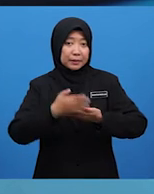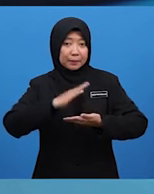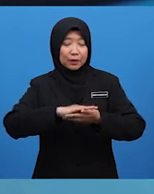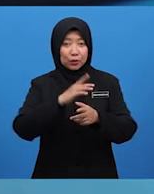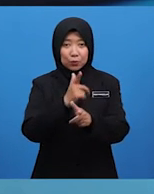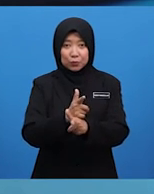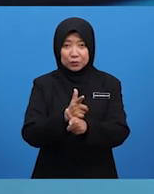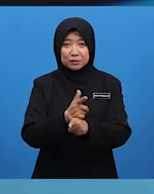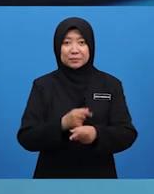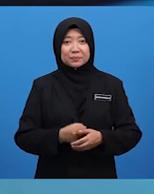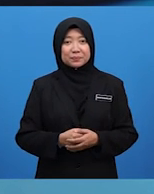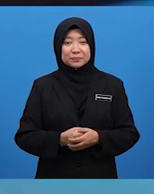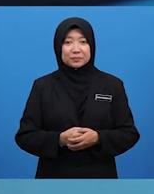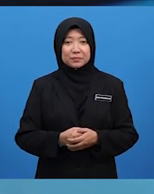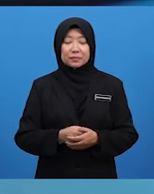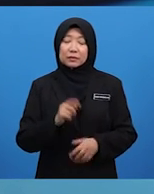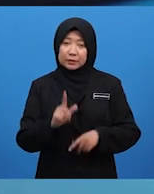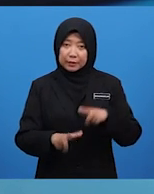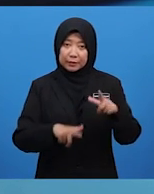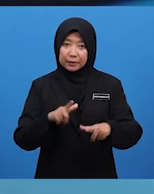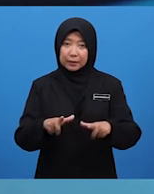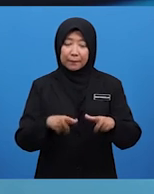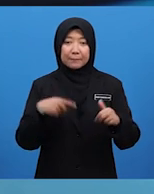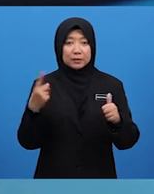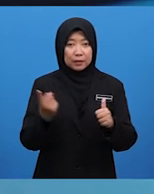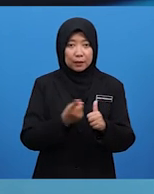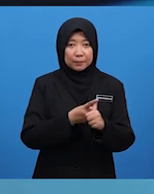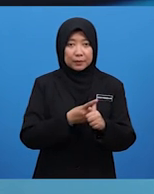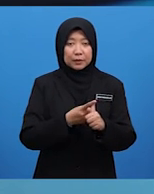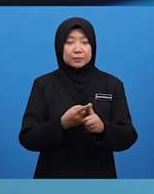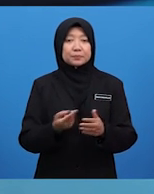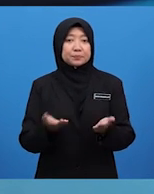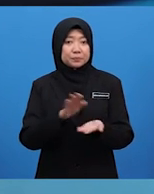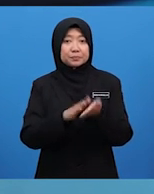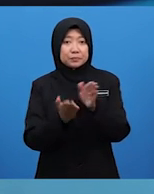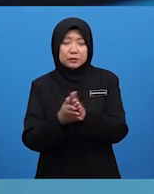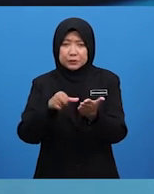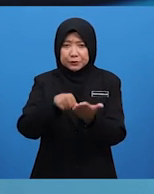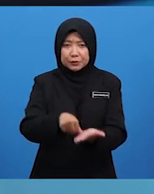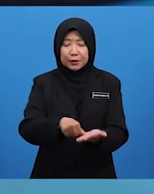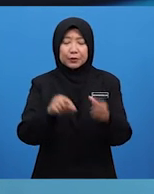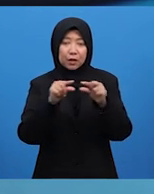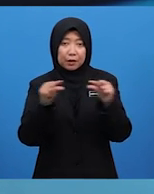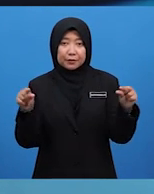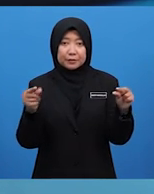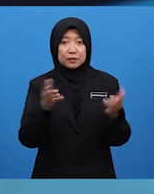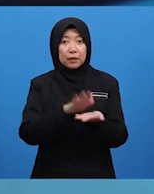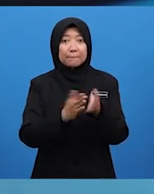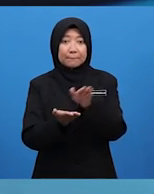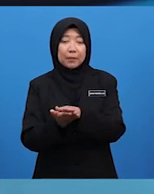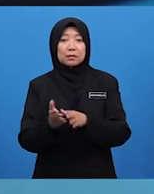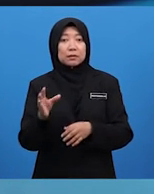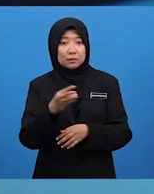lurus. Langkah pertama, lipat dan tekan pada garis lipatan dan